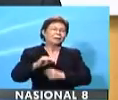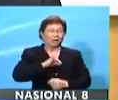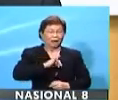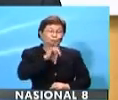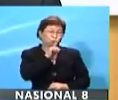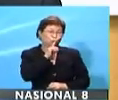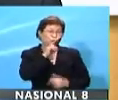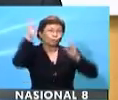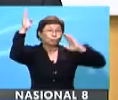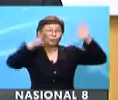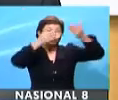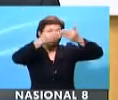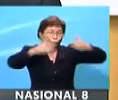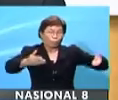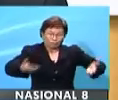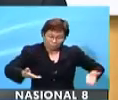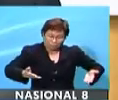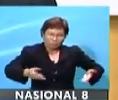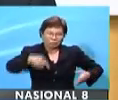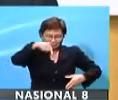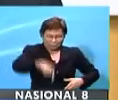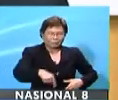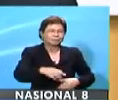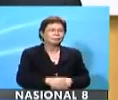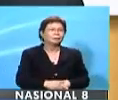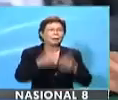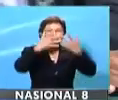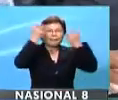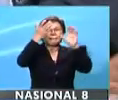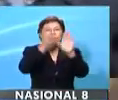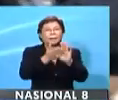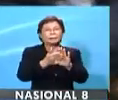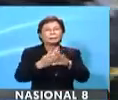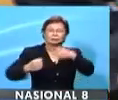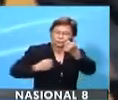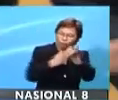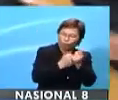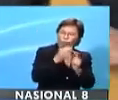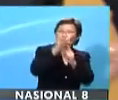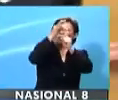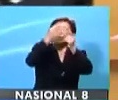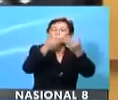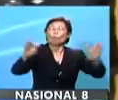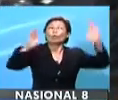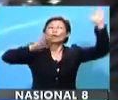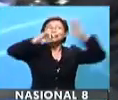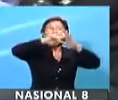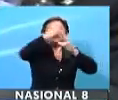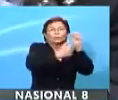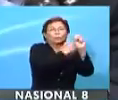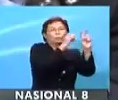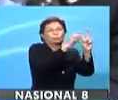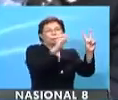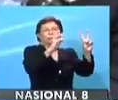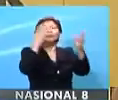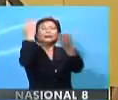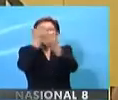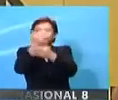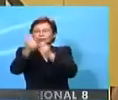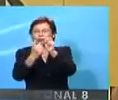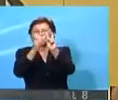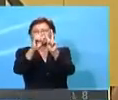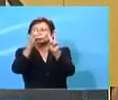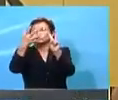Open will be here to stay. Maybank muncul selaku penaja utama terbuka Malaysia sejak 2006 sehingga